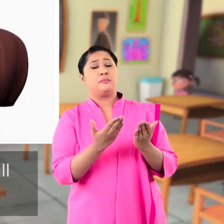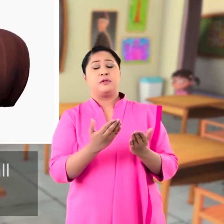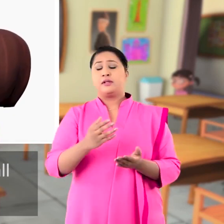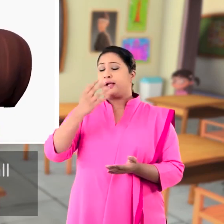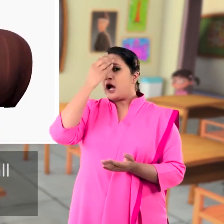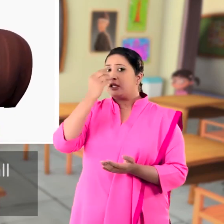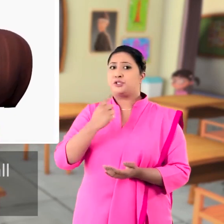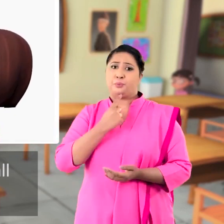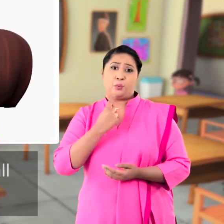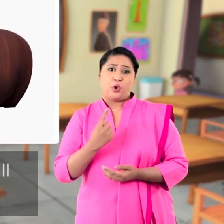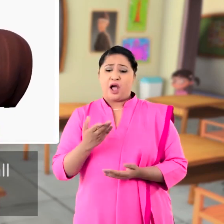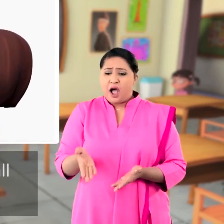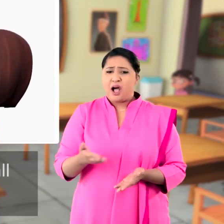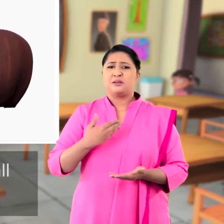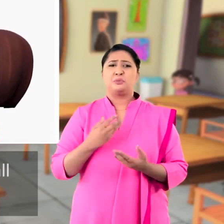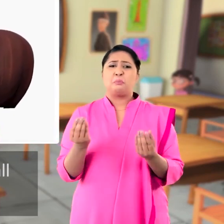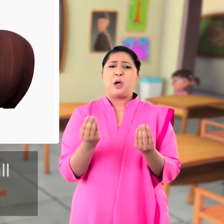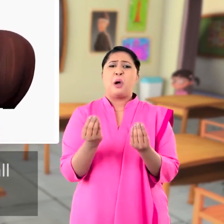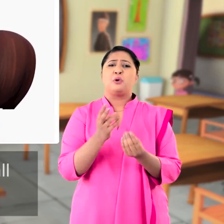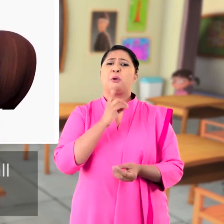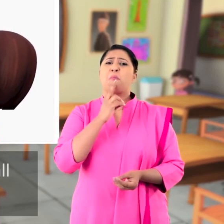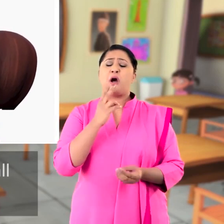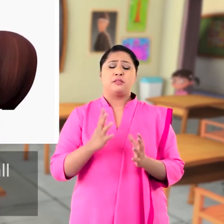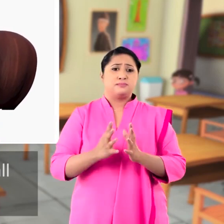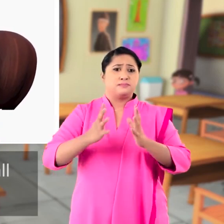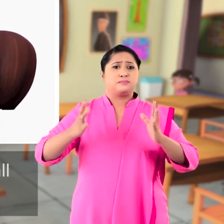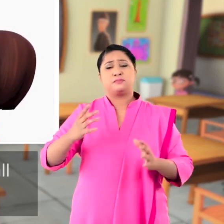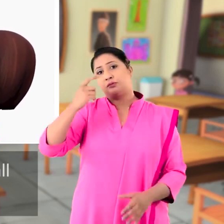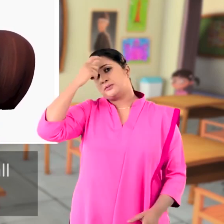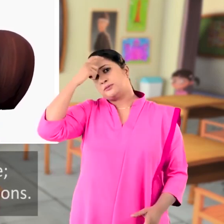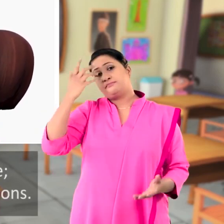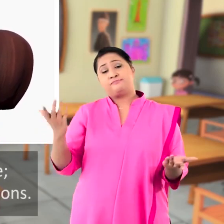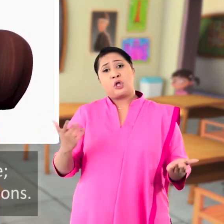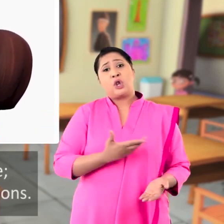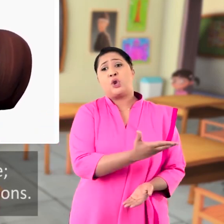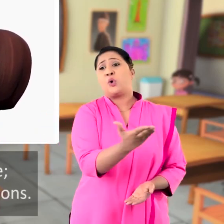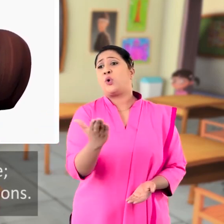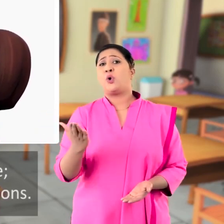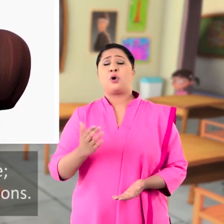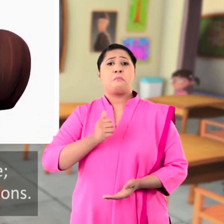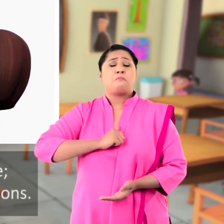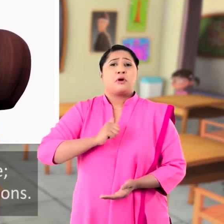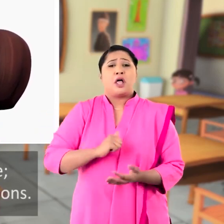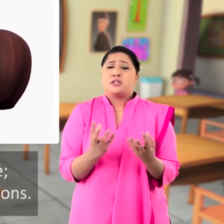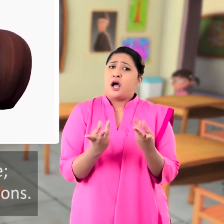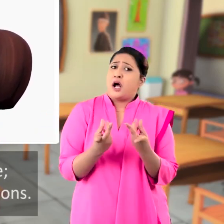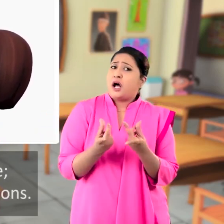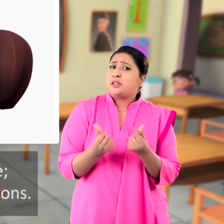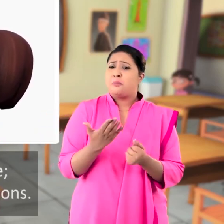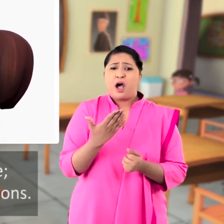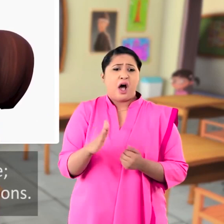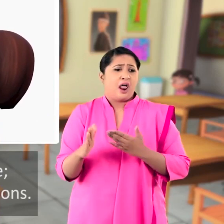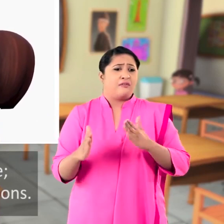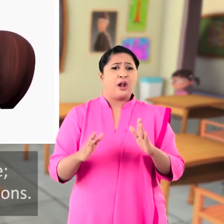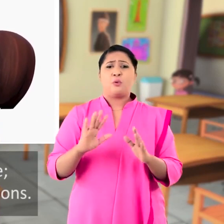ज़ैनब, आजकल हम लोग छोटी सी बात को बहुत बड़ी चीज बना देते हैं। लोगों में बर्दाश्त ही खत्म हो गया है,